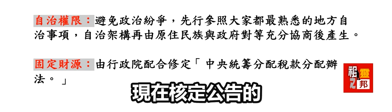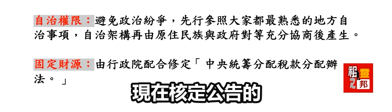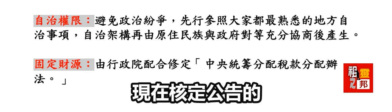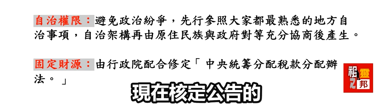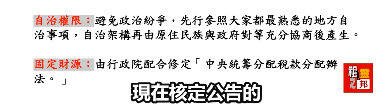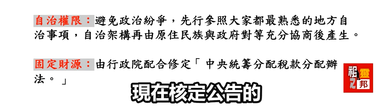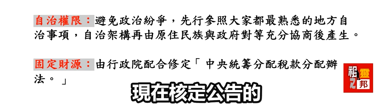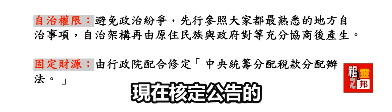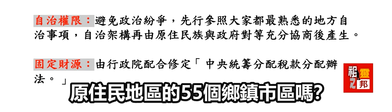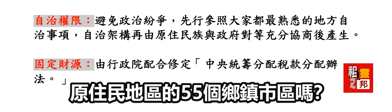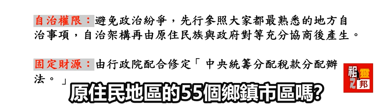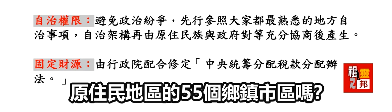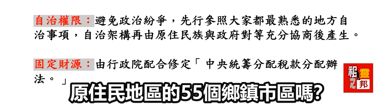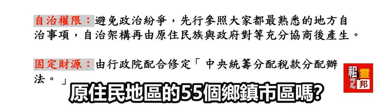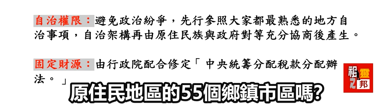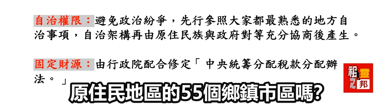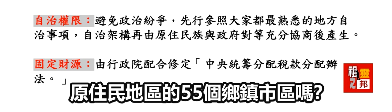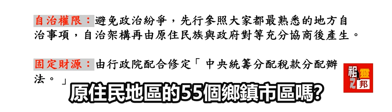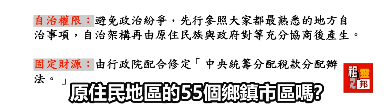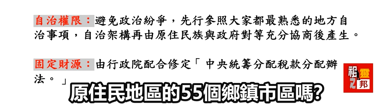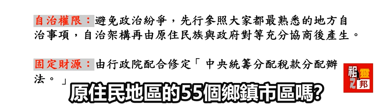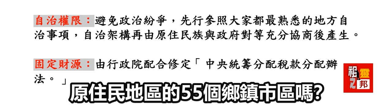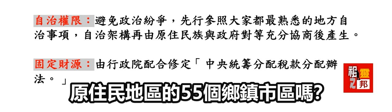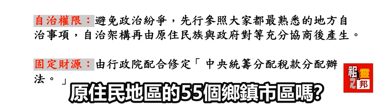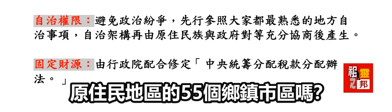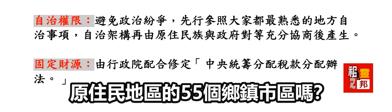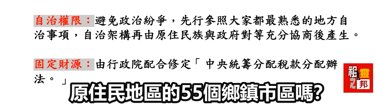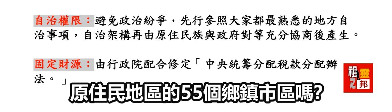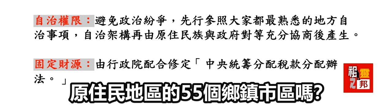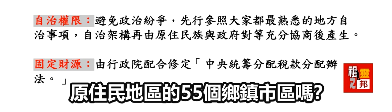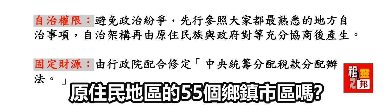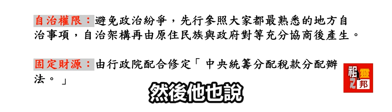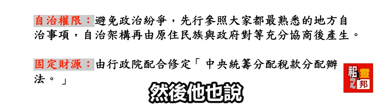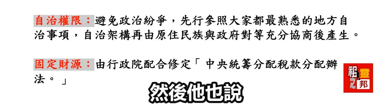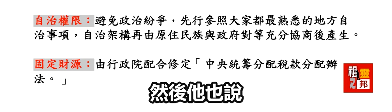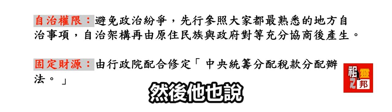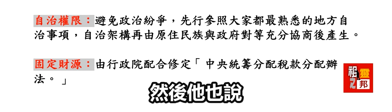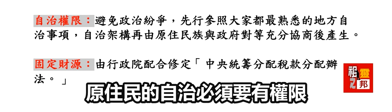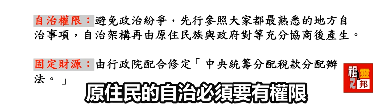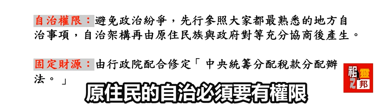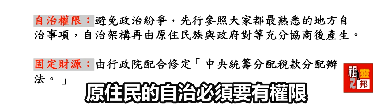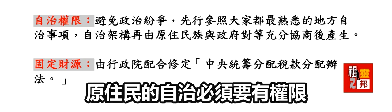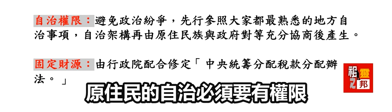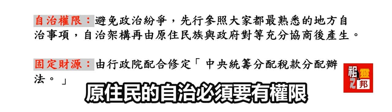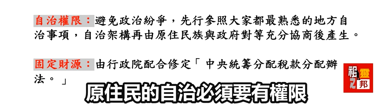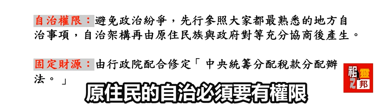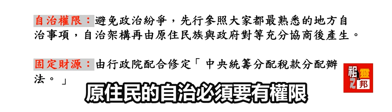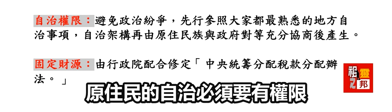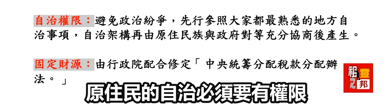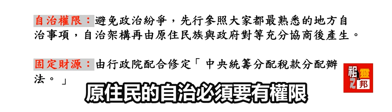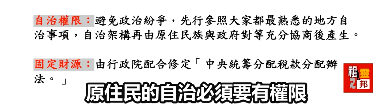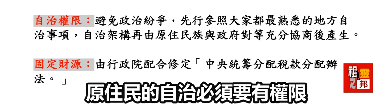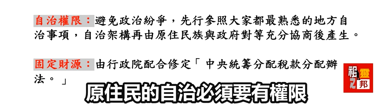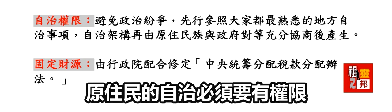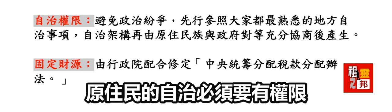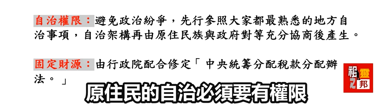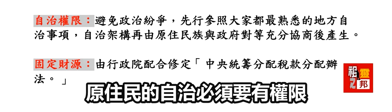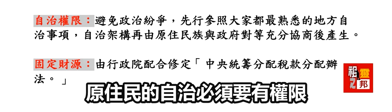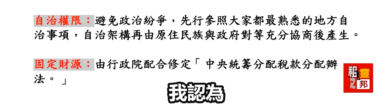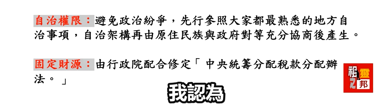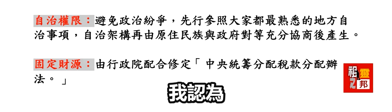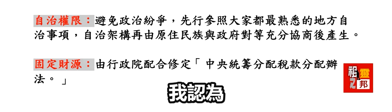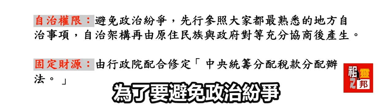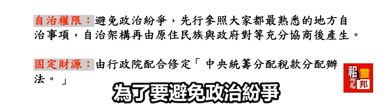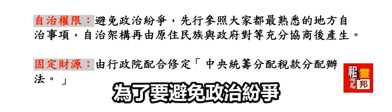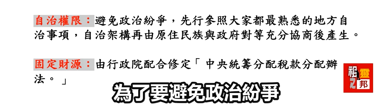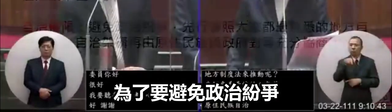在核定公告的原住民地区的55个乡镇区吗？然后他也说原住民的自治必须要有权限。